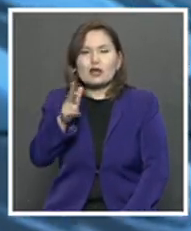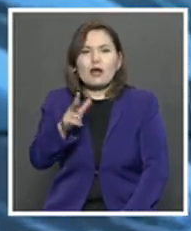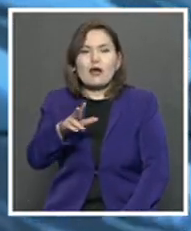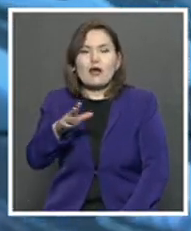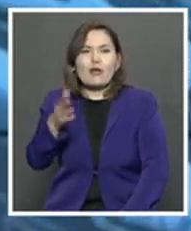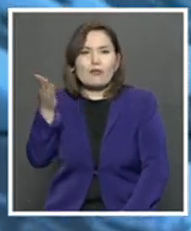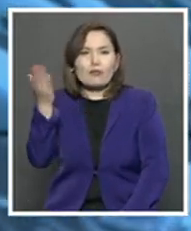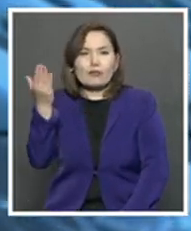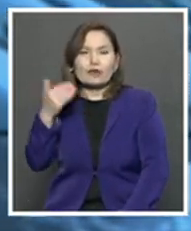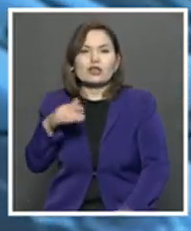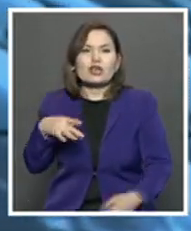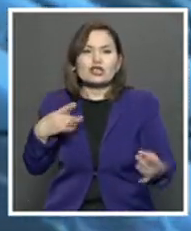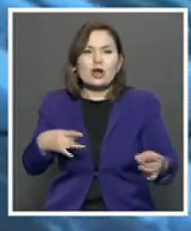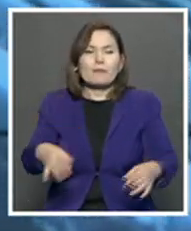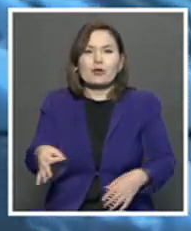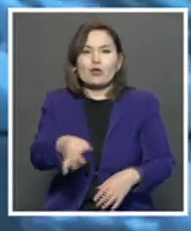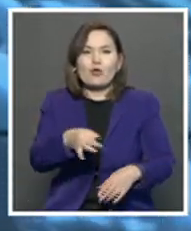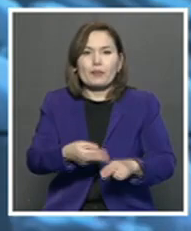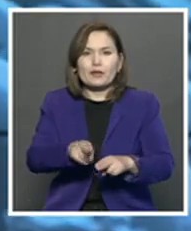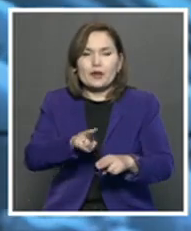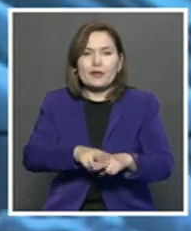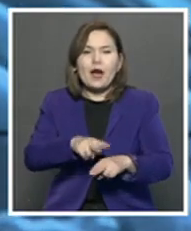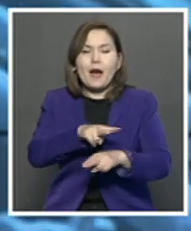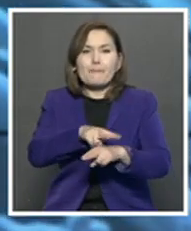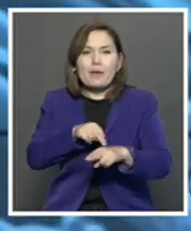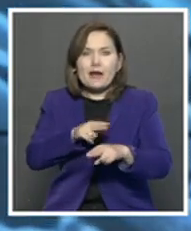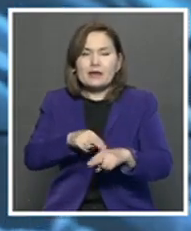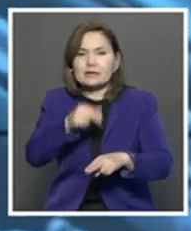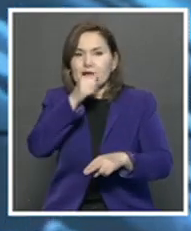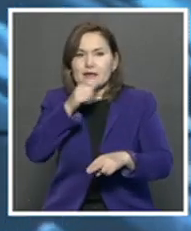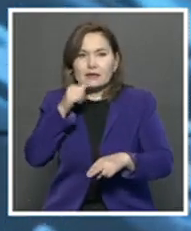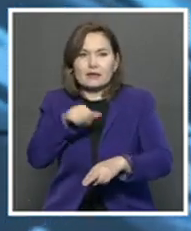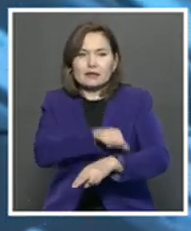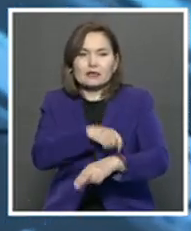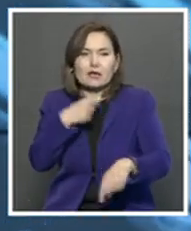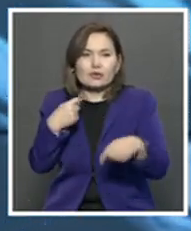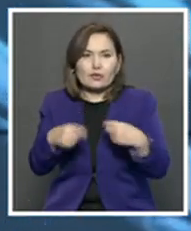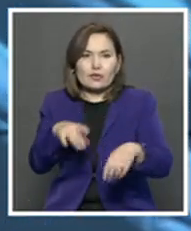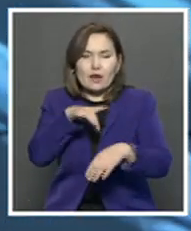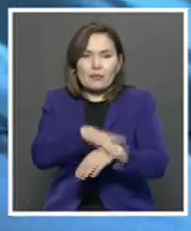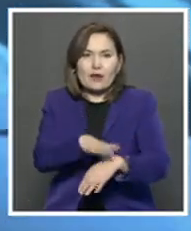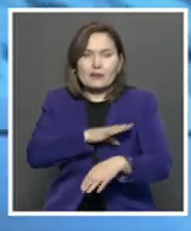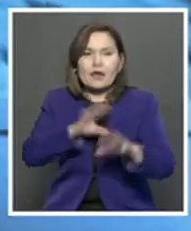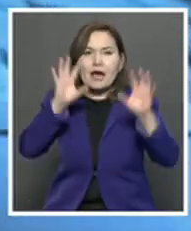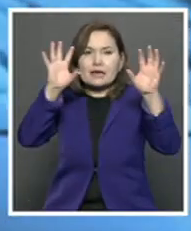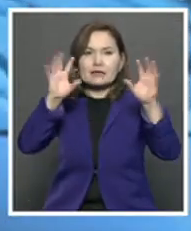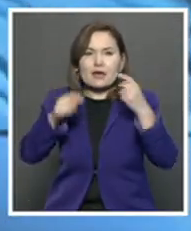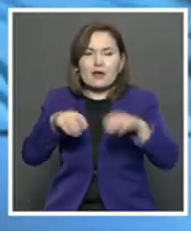Жамбыл облысының Шоқпар стансасында желілік полиция қызметкерлері есірткімен ұсталған еді. Қарасораны заңсыз